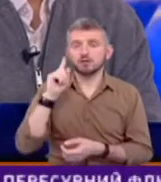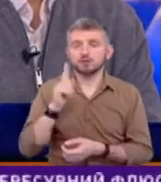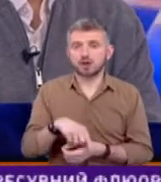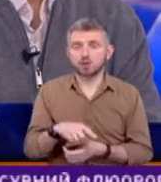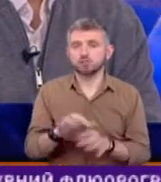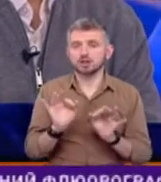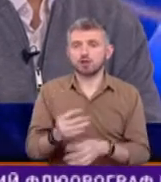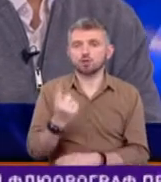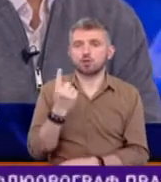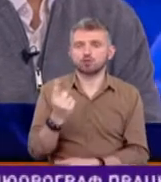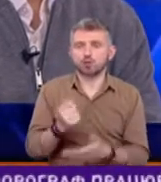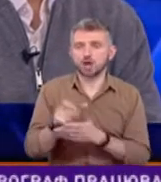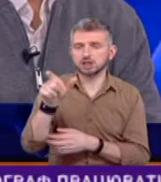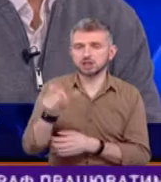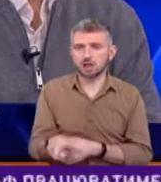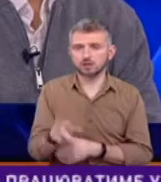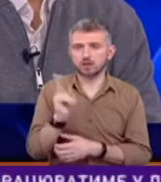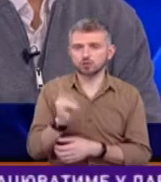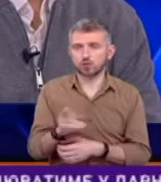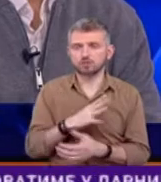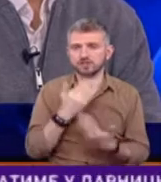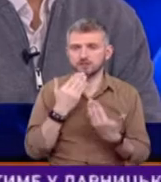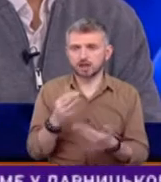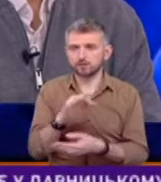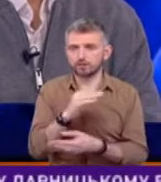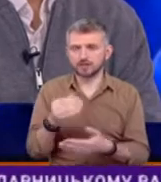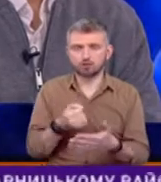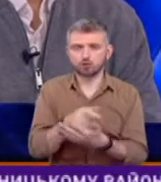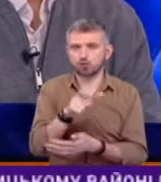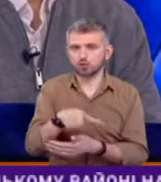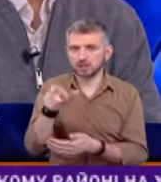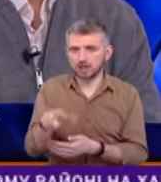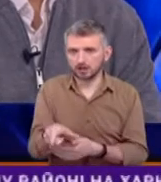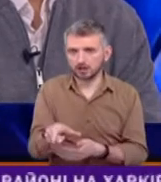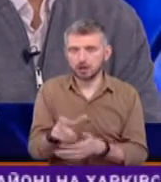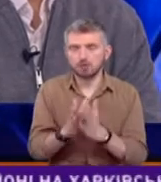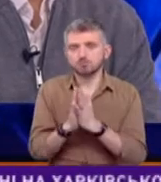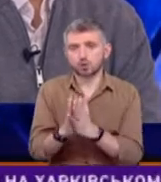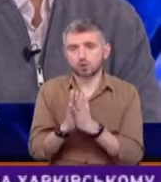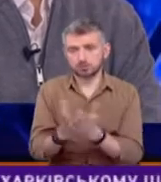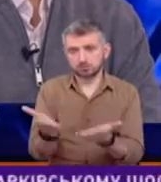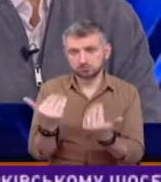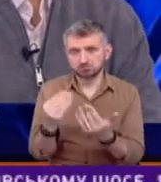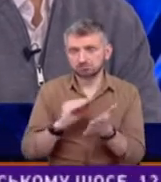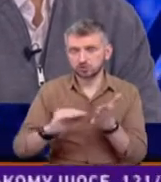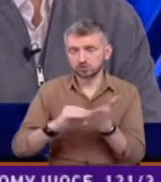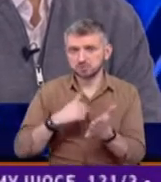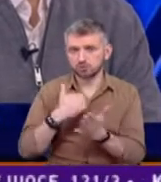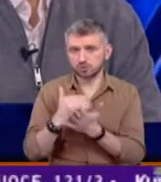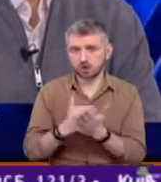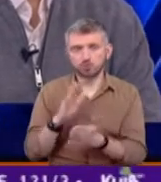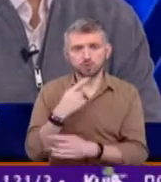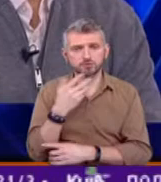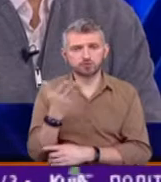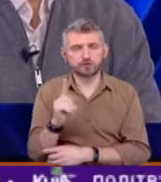я знаю принаймні одного кандидата, який звертався офіційно до людей, просив писати йому програму, і потім він